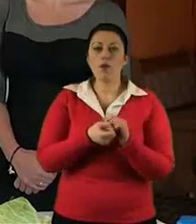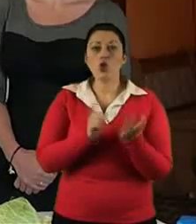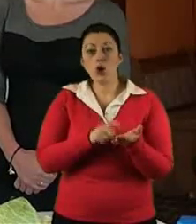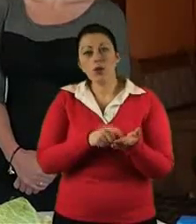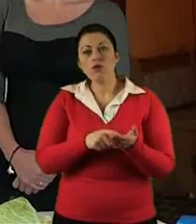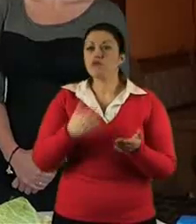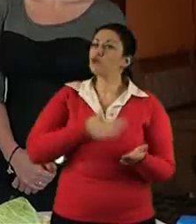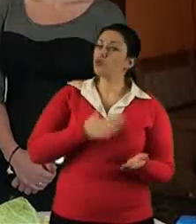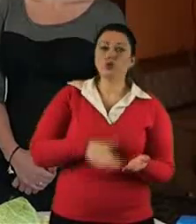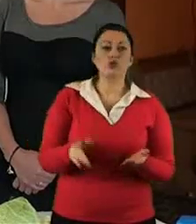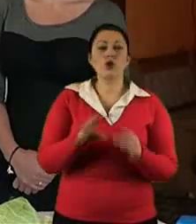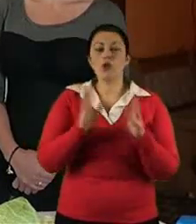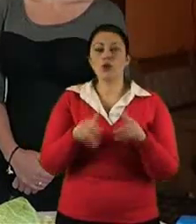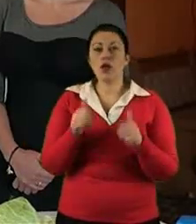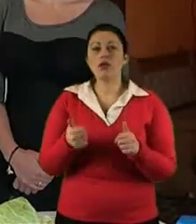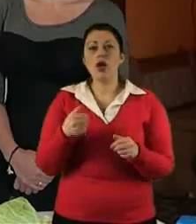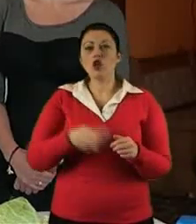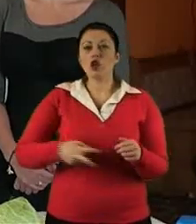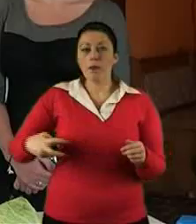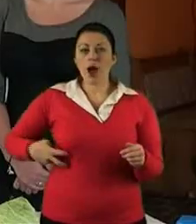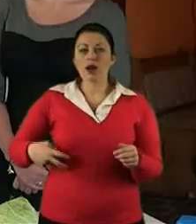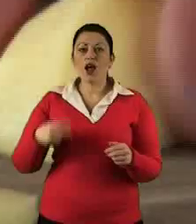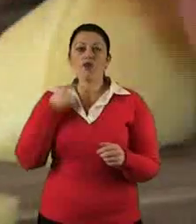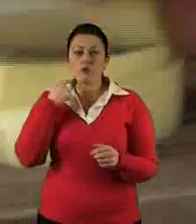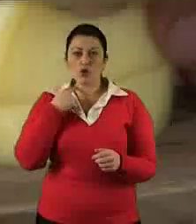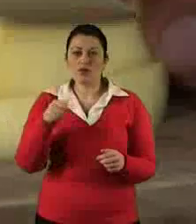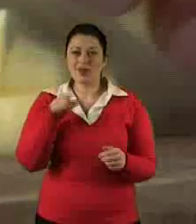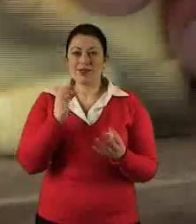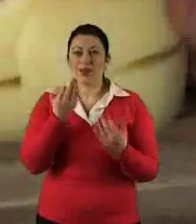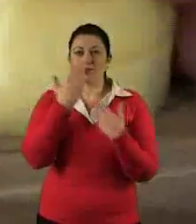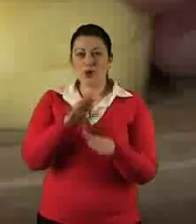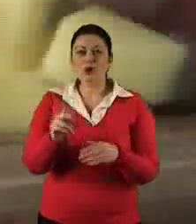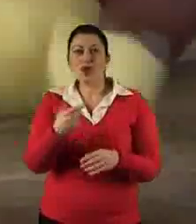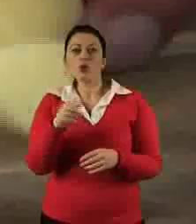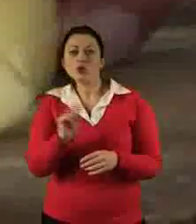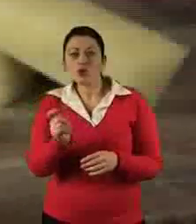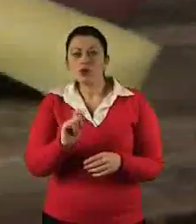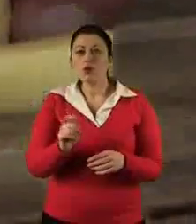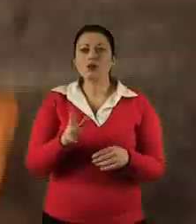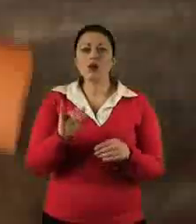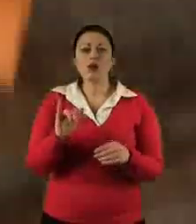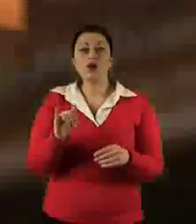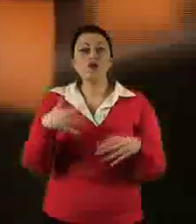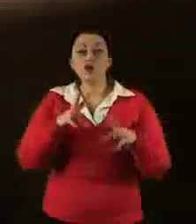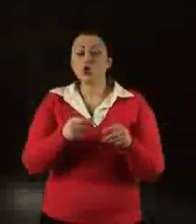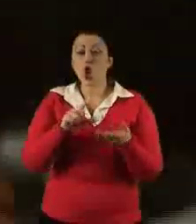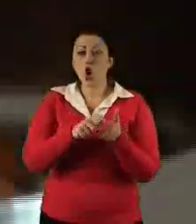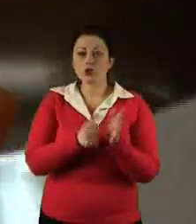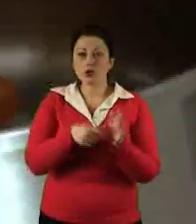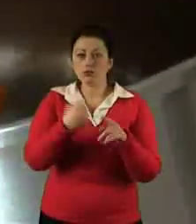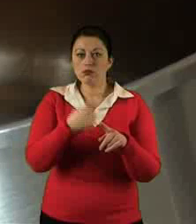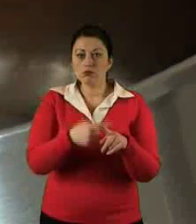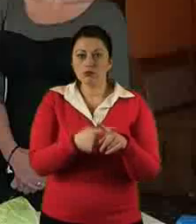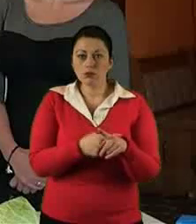lub drobiowy, kto co woli. My akurat stosujemy żeberka wieprzowe. Będziemy kroili wszystkie warzywa w